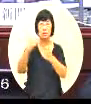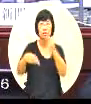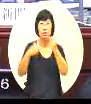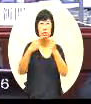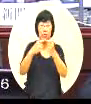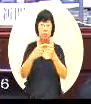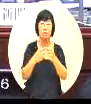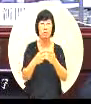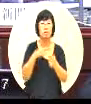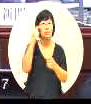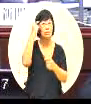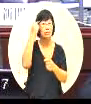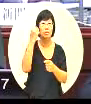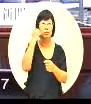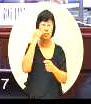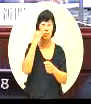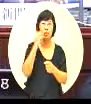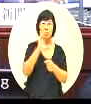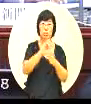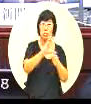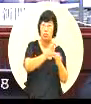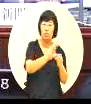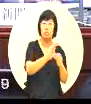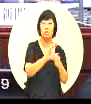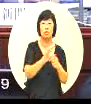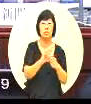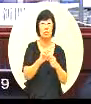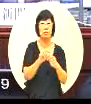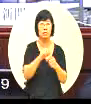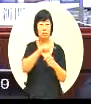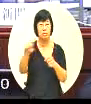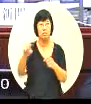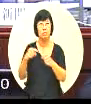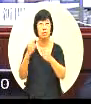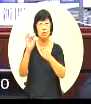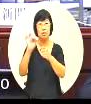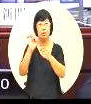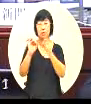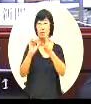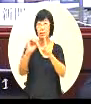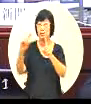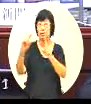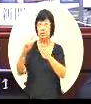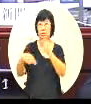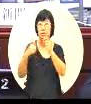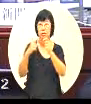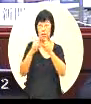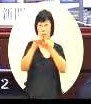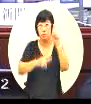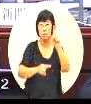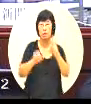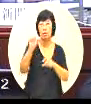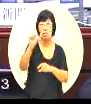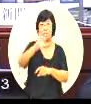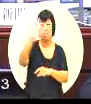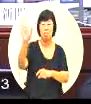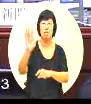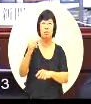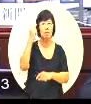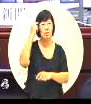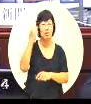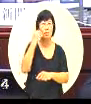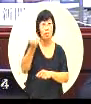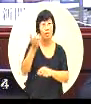是1999年12月25跟这100年1月1号查我刚 啊，查我刚，我是认为这样，我刚上